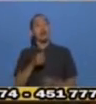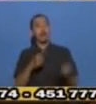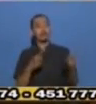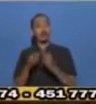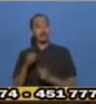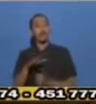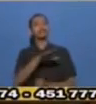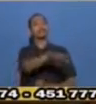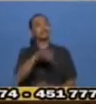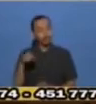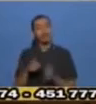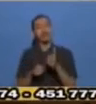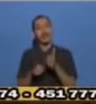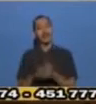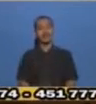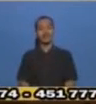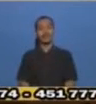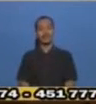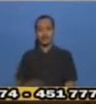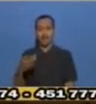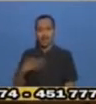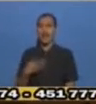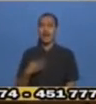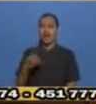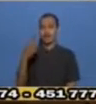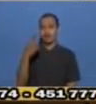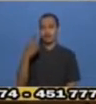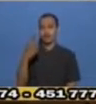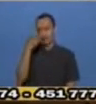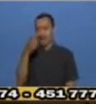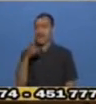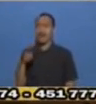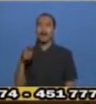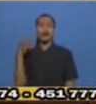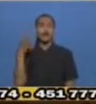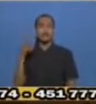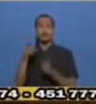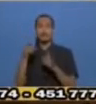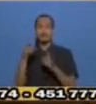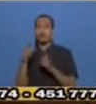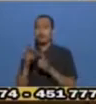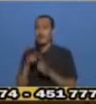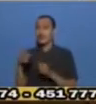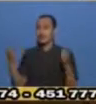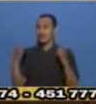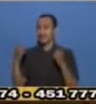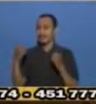Bu Pemayun dari Dinas Kesehatan, teman-teman yang lain dari OPD yang lain juga menyaksikan acara ini, jadi bisa istilahnya